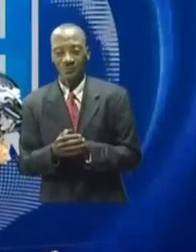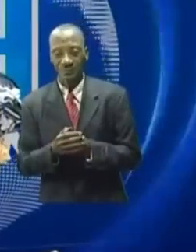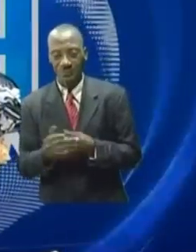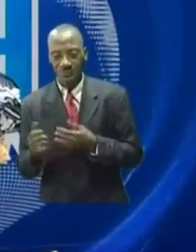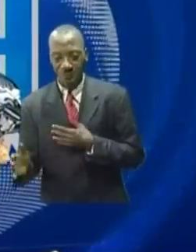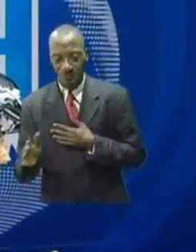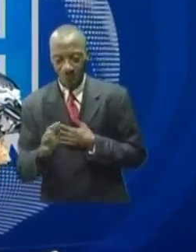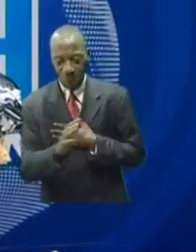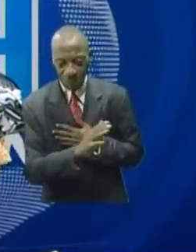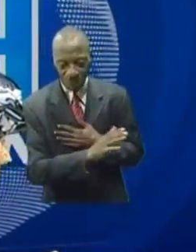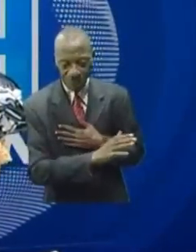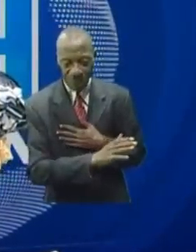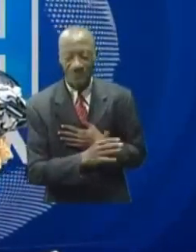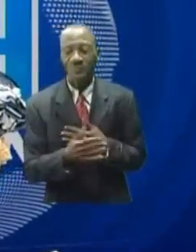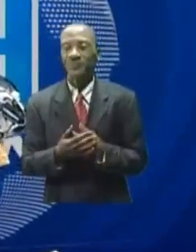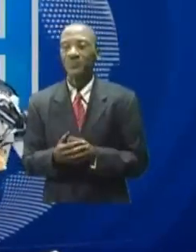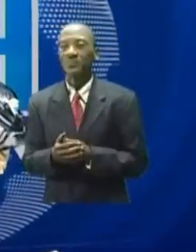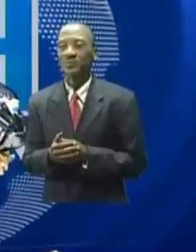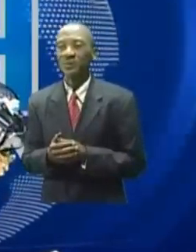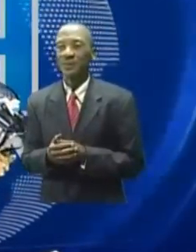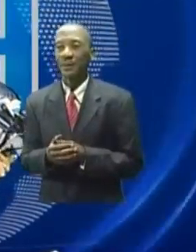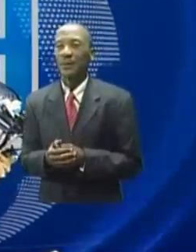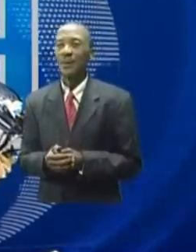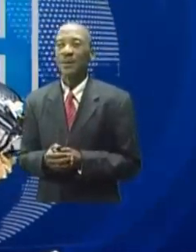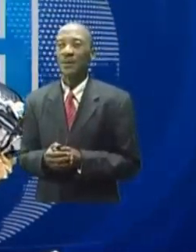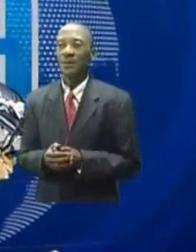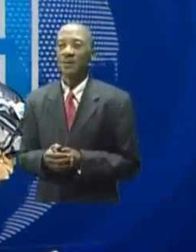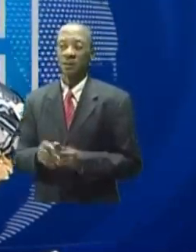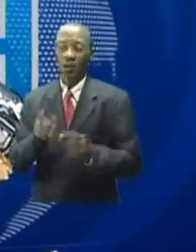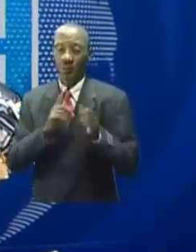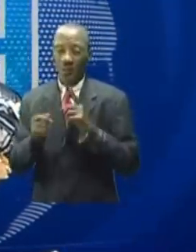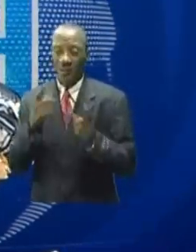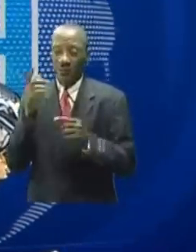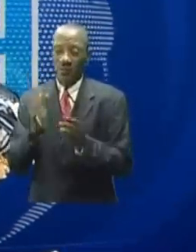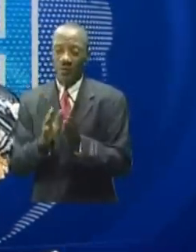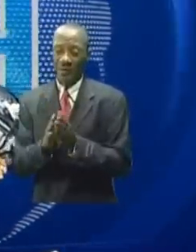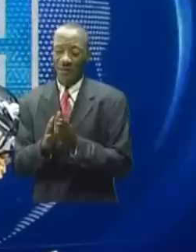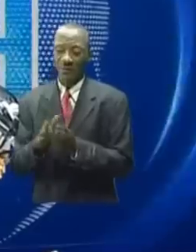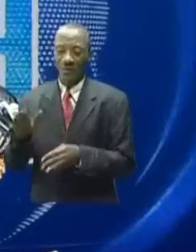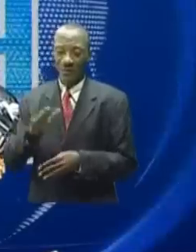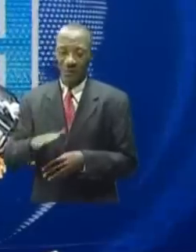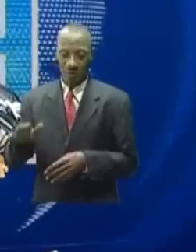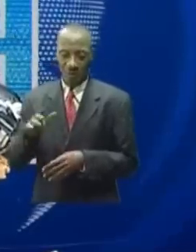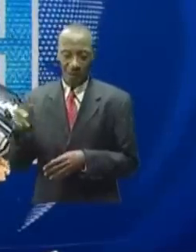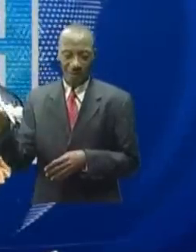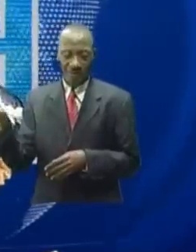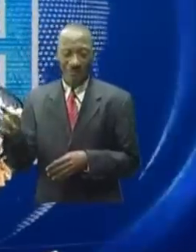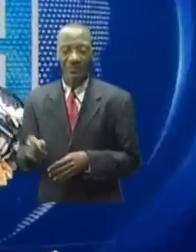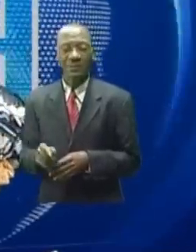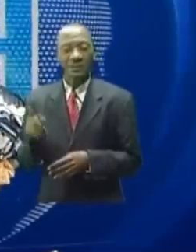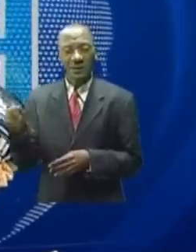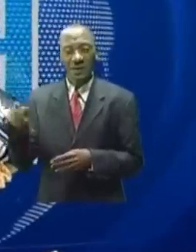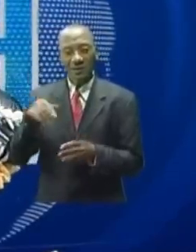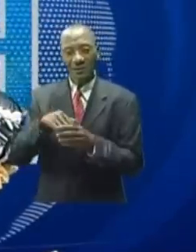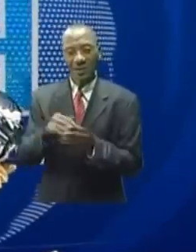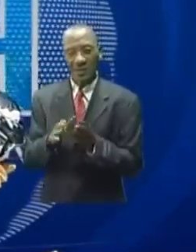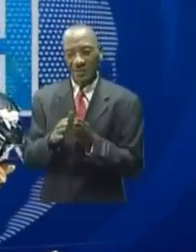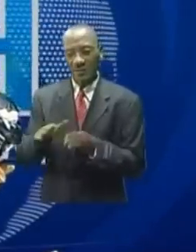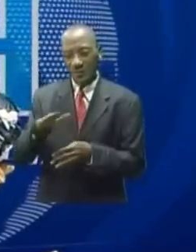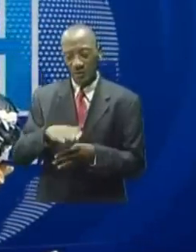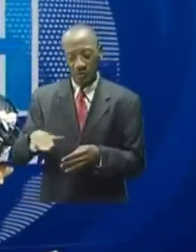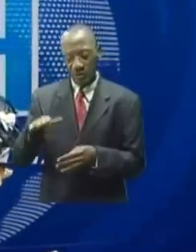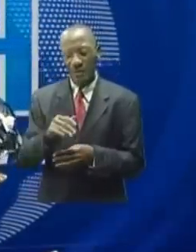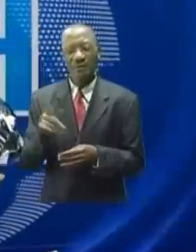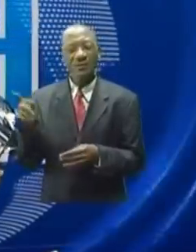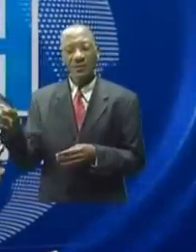3 mois des vacances parlementaires que du côté de l'Assemblée nationale comme du Sénat. Dans son discours de clôture, le président Christophe Mbosoku